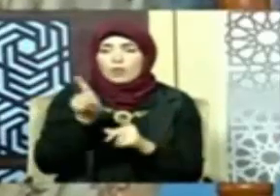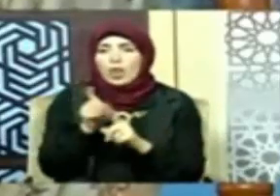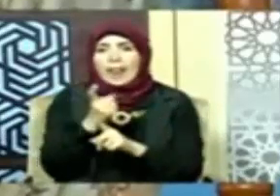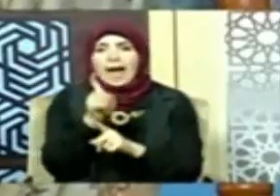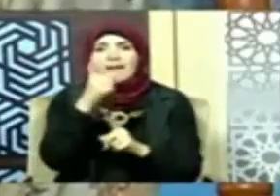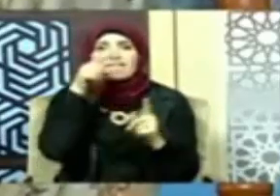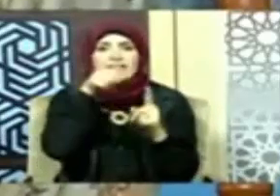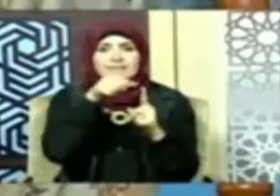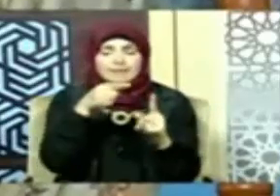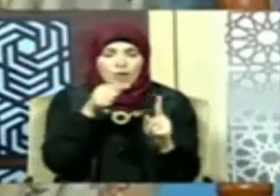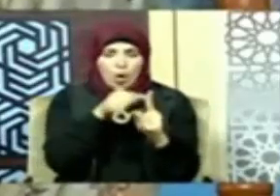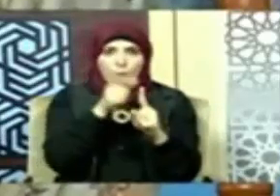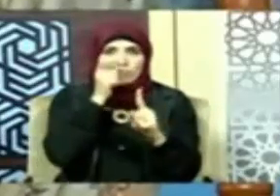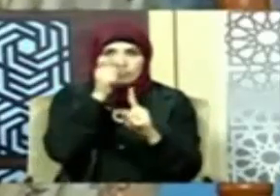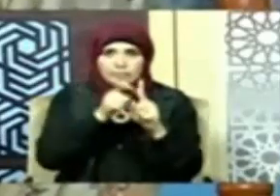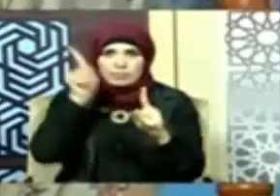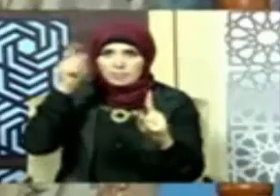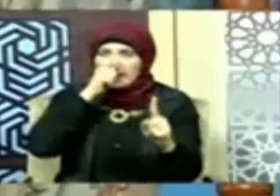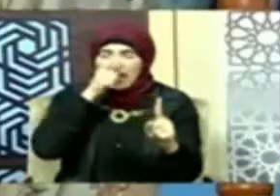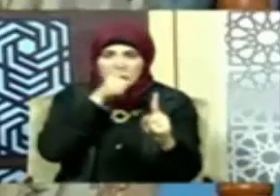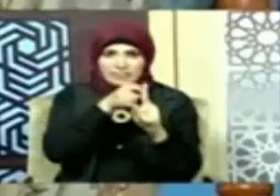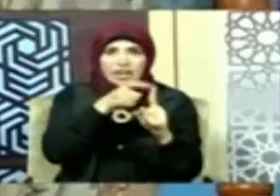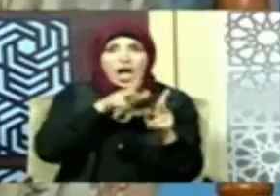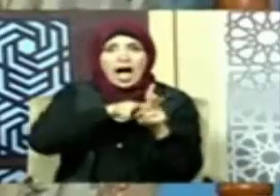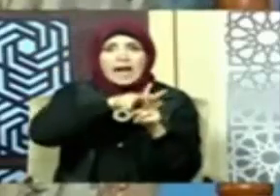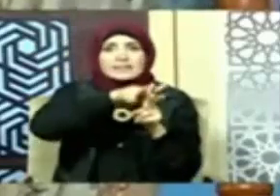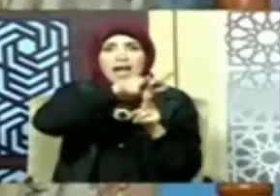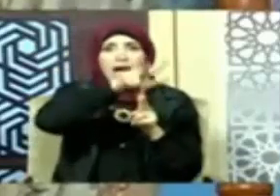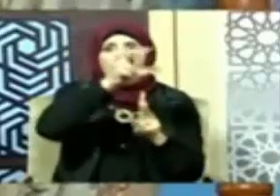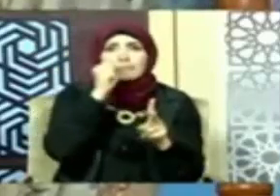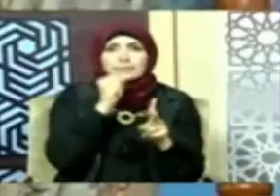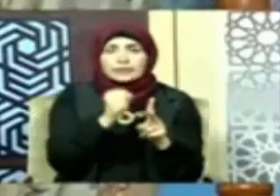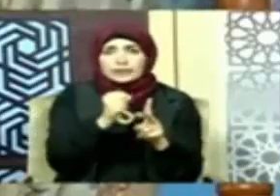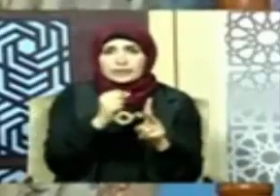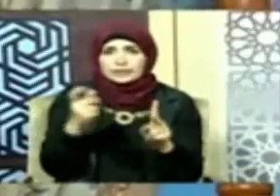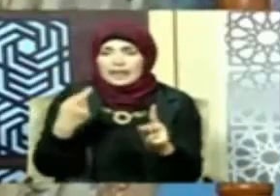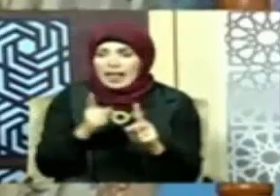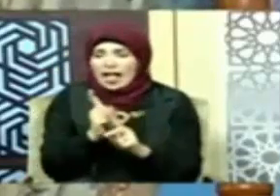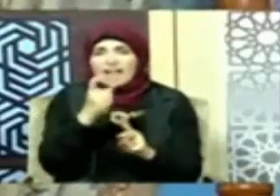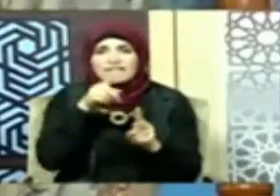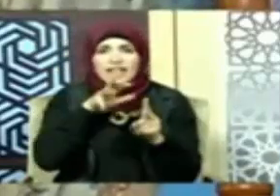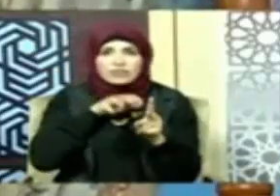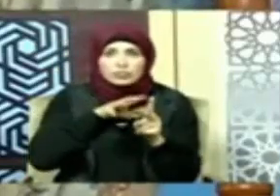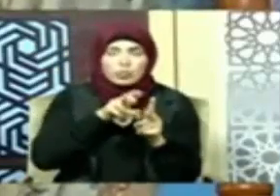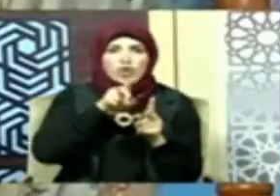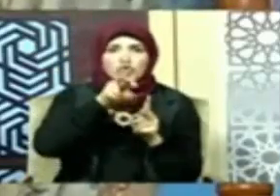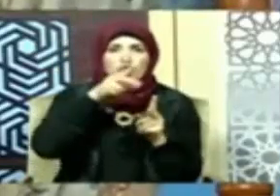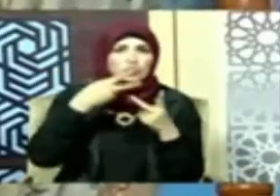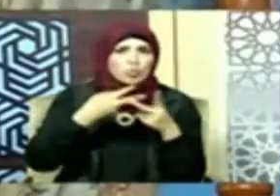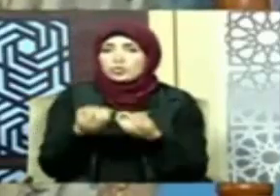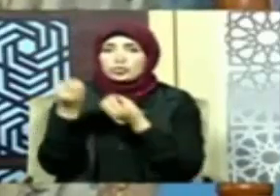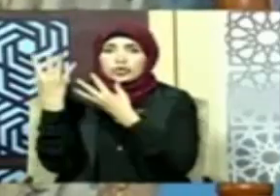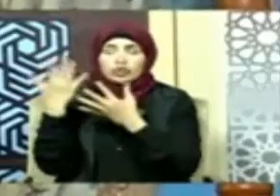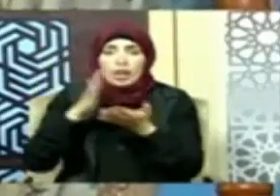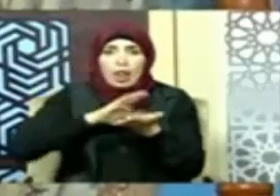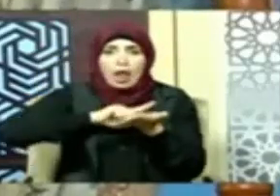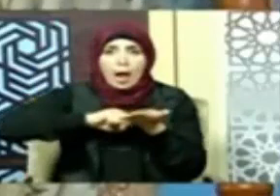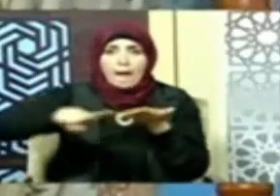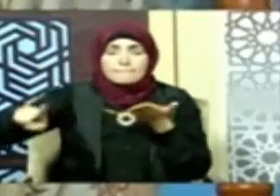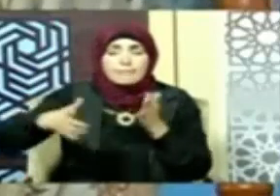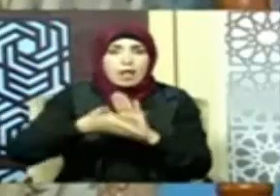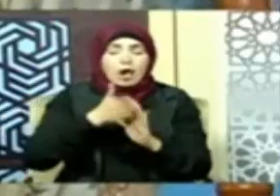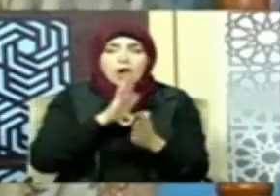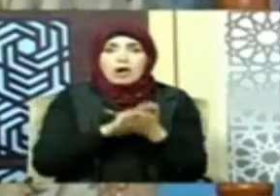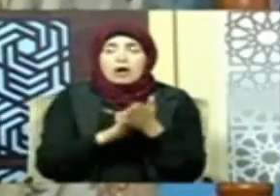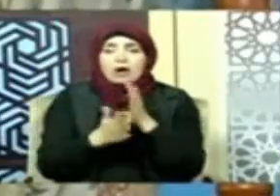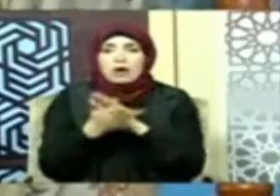كل مكان، فأصبح يقلب كفيه على ما أنفق فيها وهي